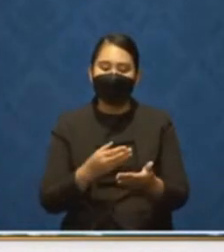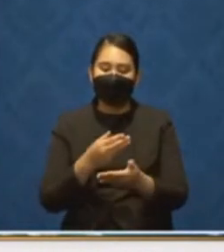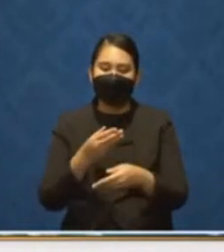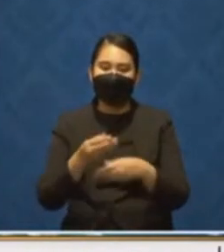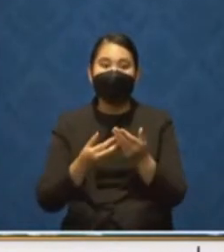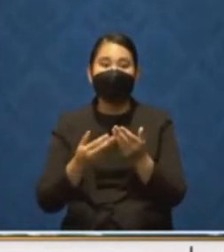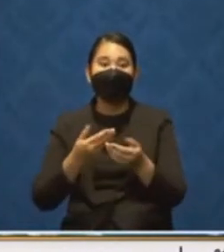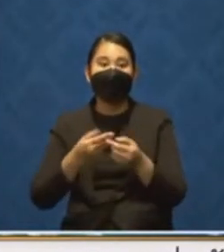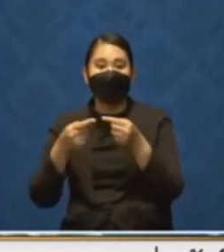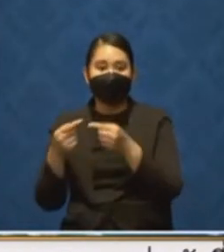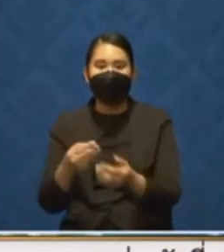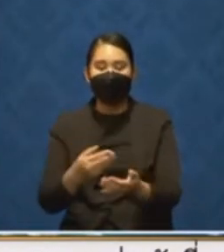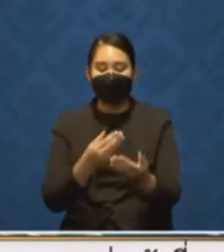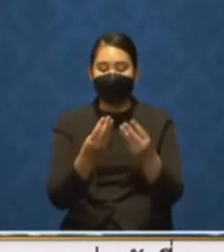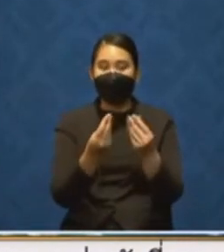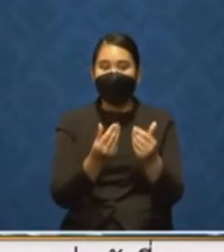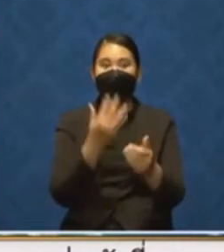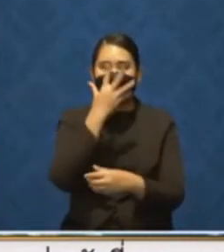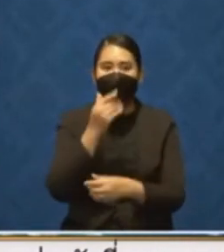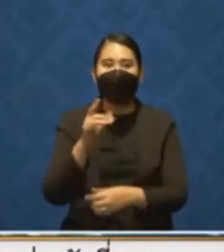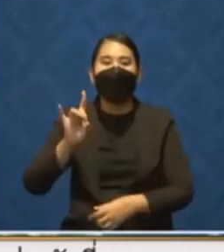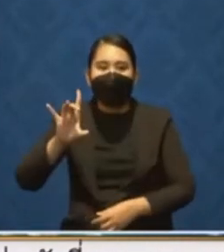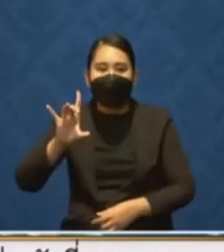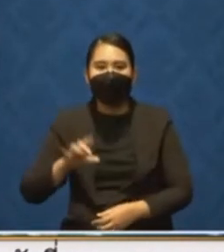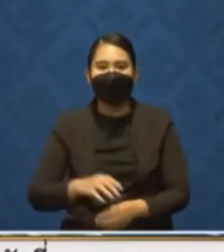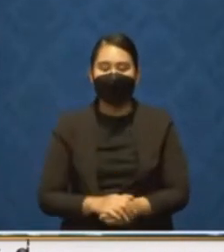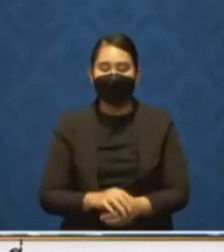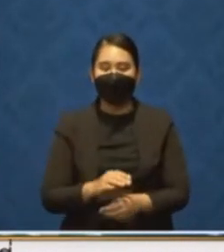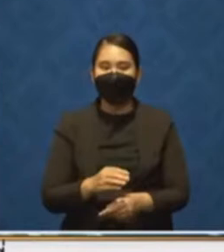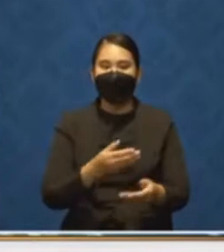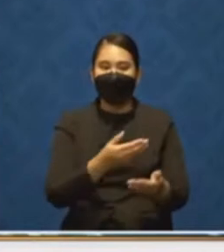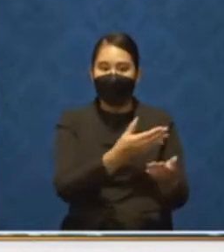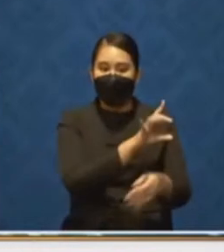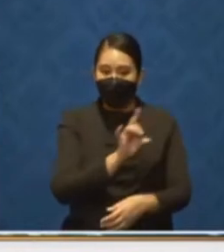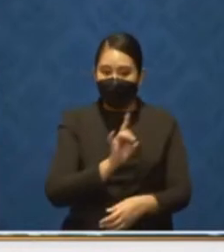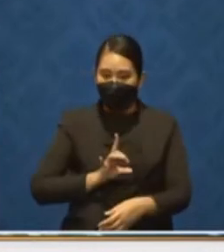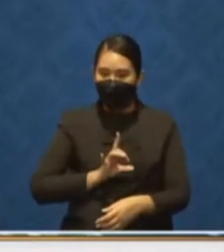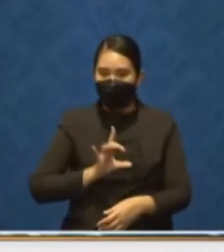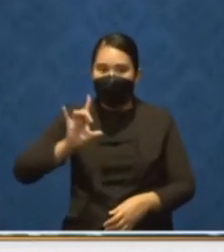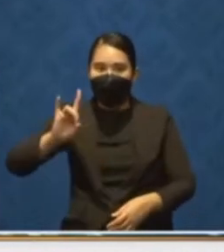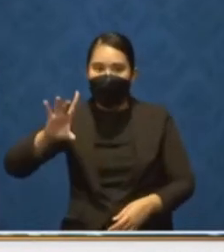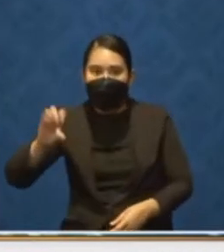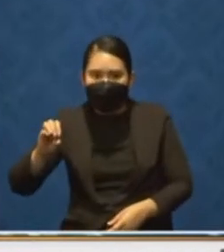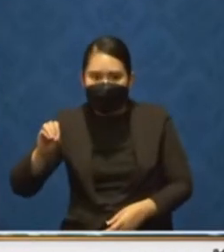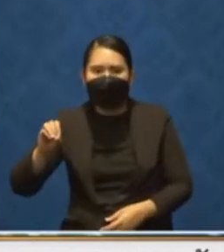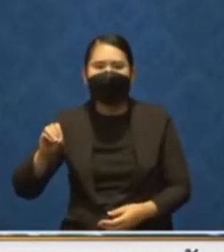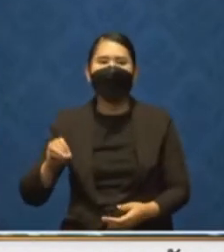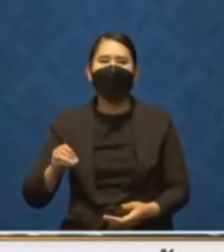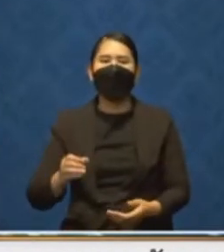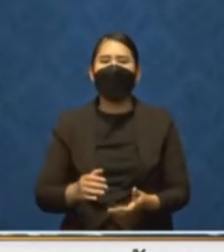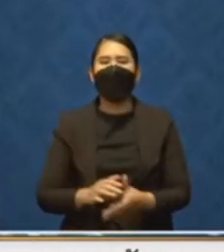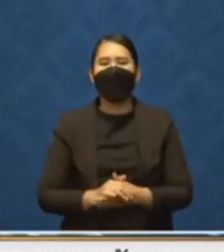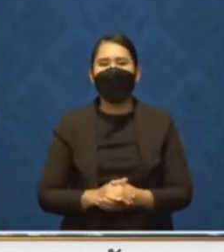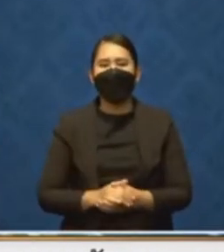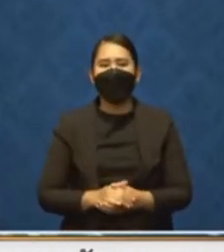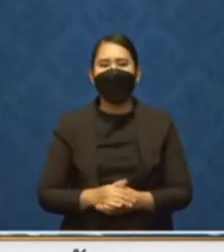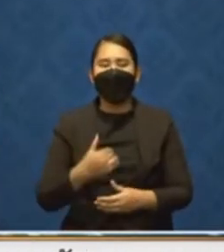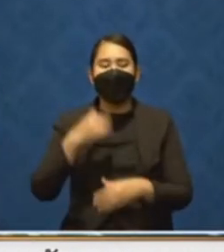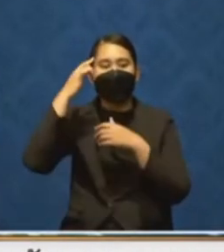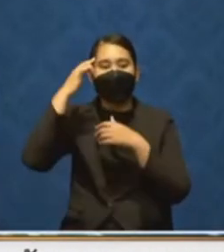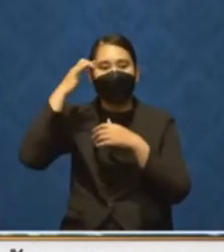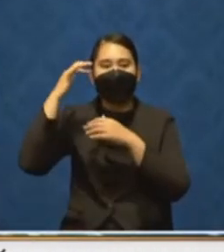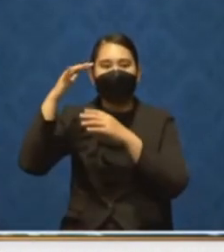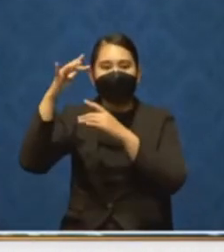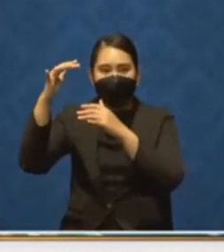ทะเลสวยอยู่กับร้อยหนึ่งได้ไปต่อเท่าไหร่อ่ะ 150 200มันเป็นอย่างขอฝันวันนี้บอกว่าจะหวังว่าจะเอา